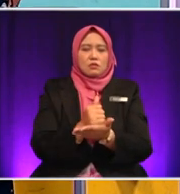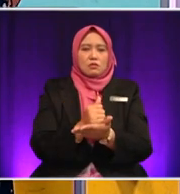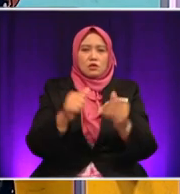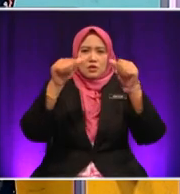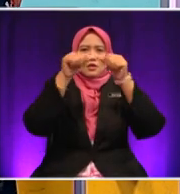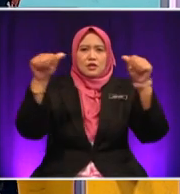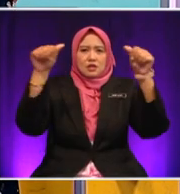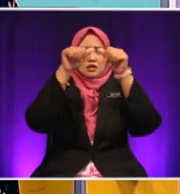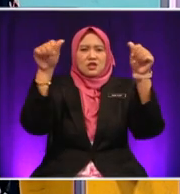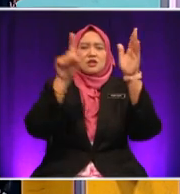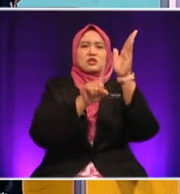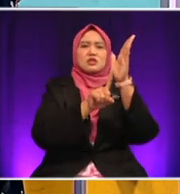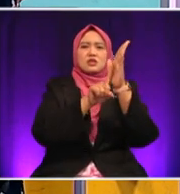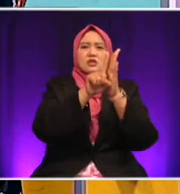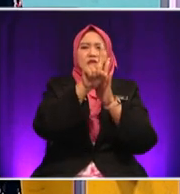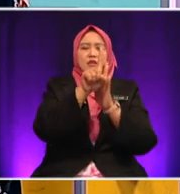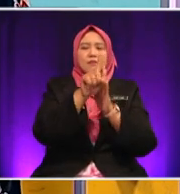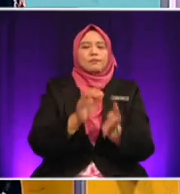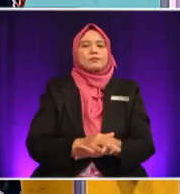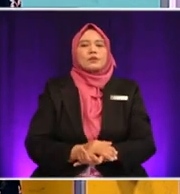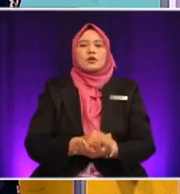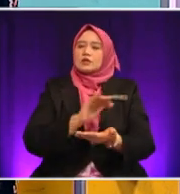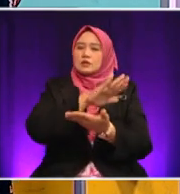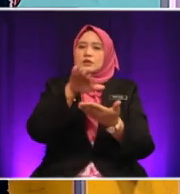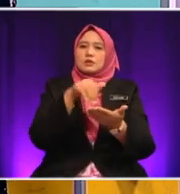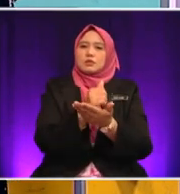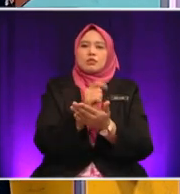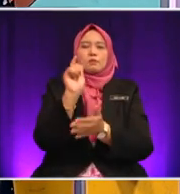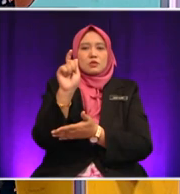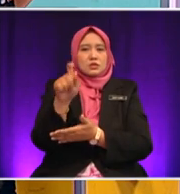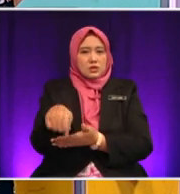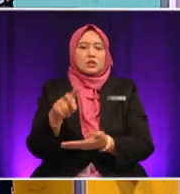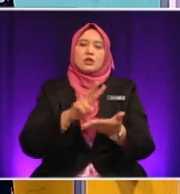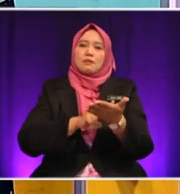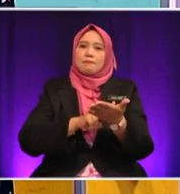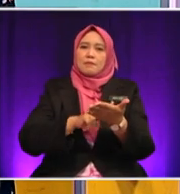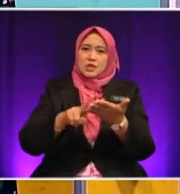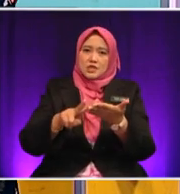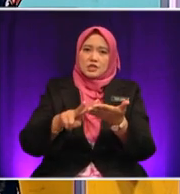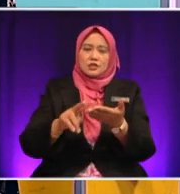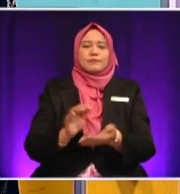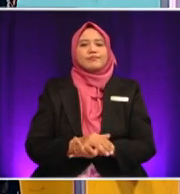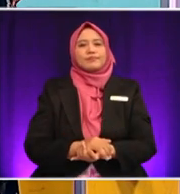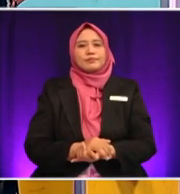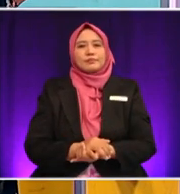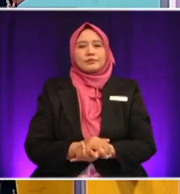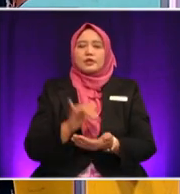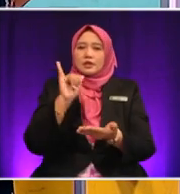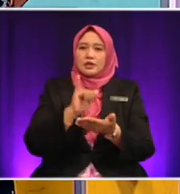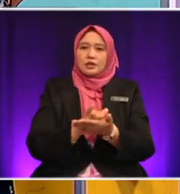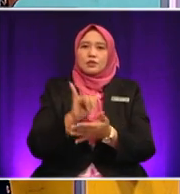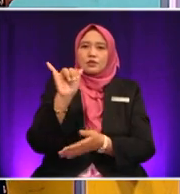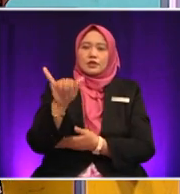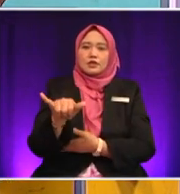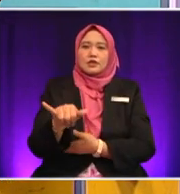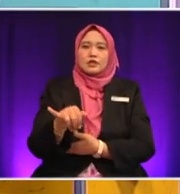membuat bacaan itu yang paling penting karena membuat bacaan Itulah sebab sedikit yang Cikgu boleh berkongsi